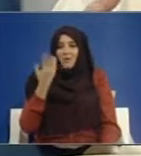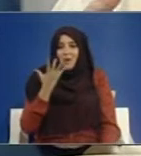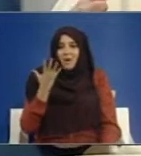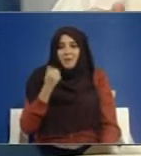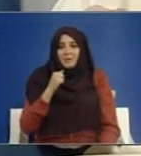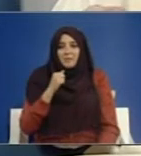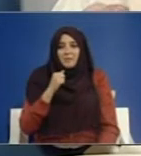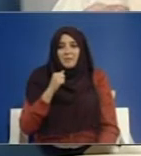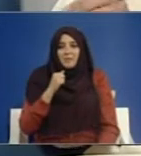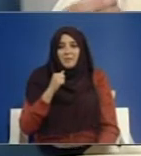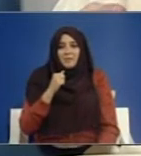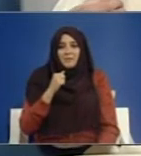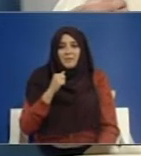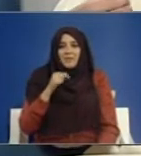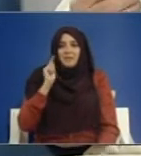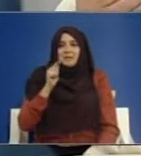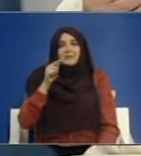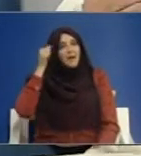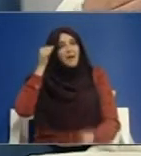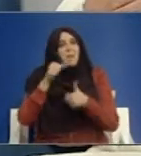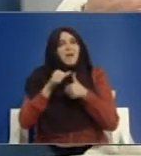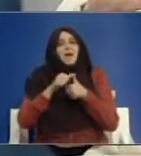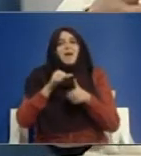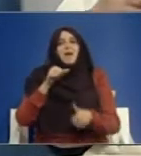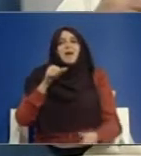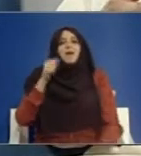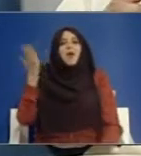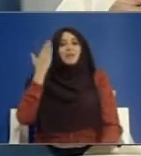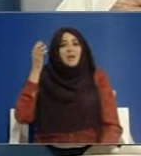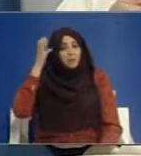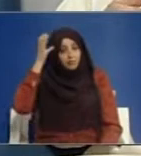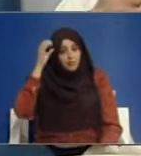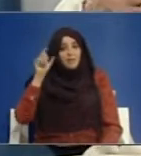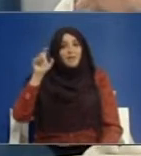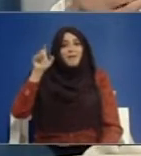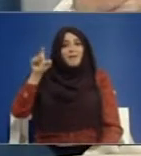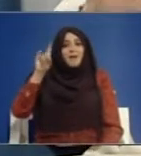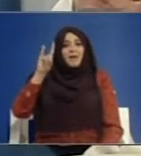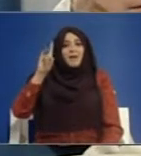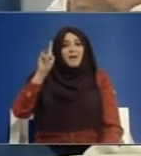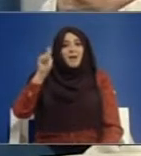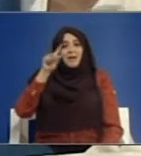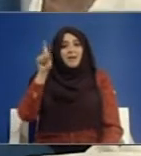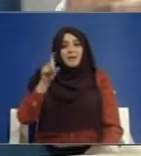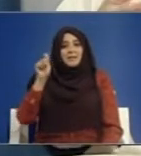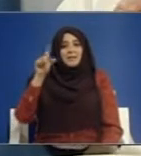والله أنا كلمة أذكرها للشيخ محمد الغزالي رحمة الله عليه، كلمة جوهرية ثمينة